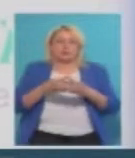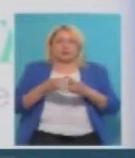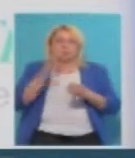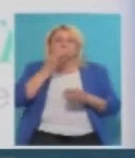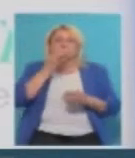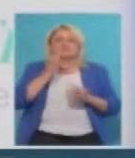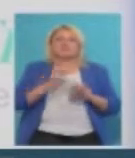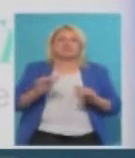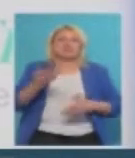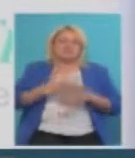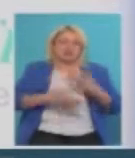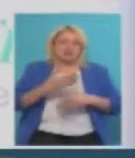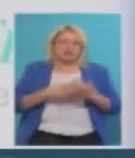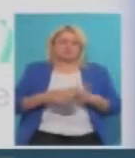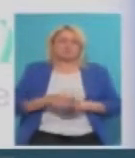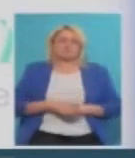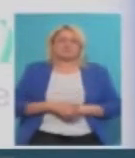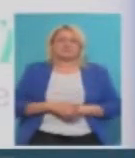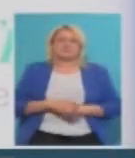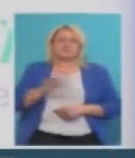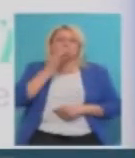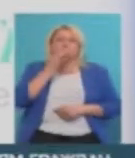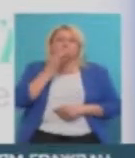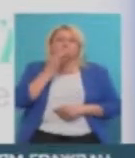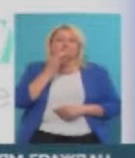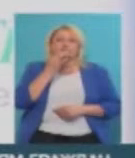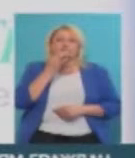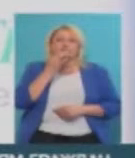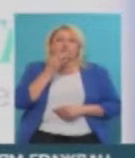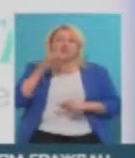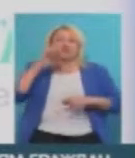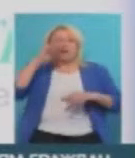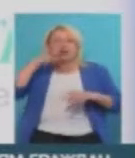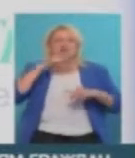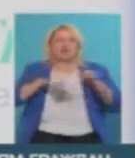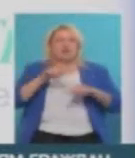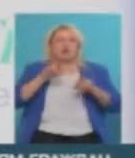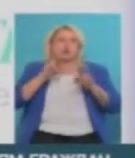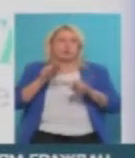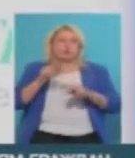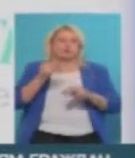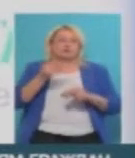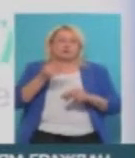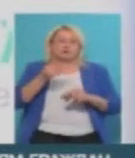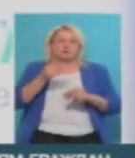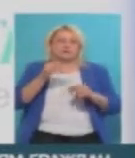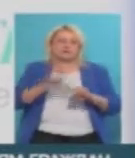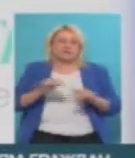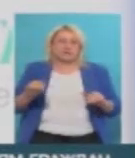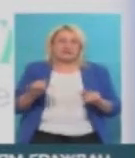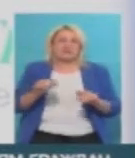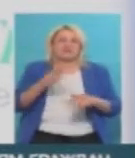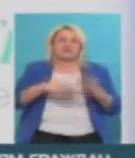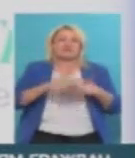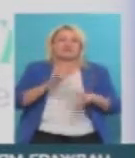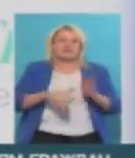затем дети-инвалиды, затем родители, опекуны и попечители детей, значит,